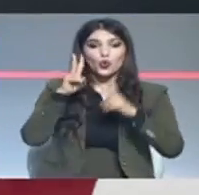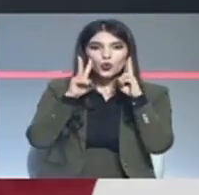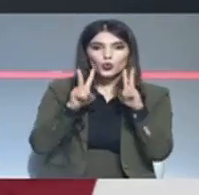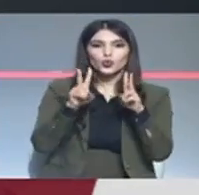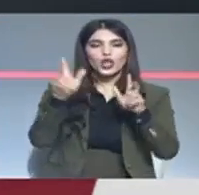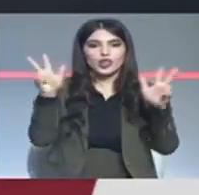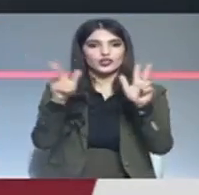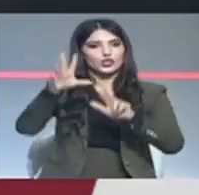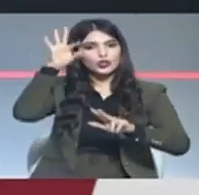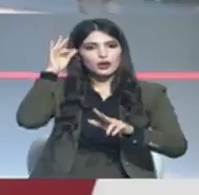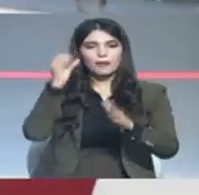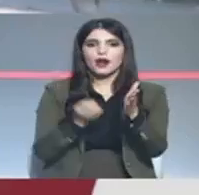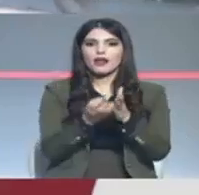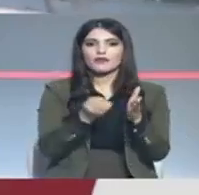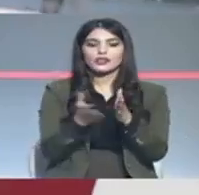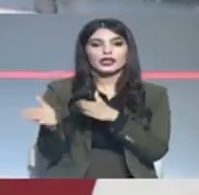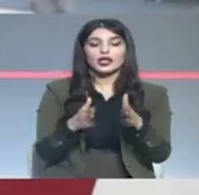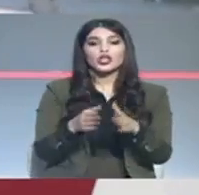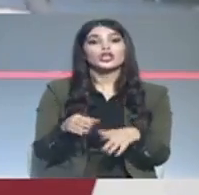هذه المؤسسه من